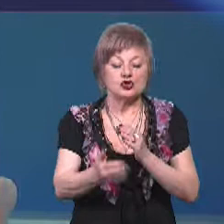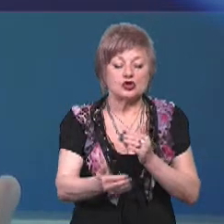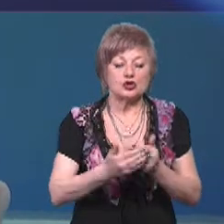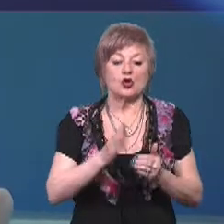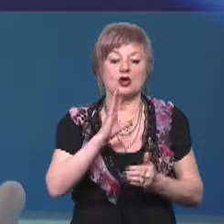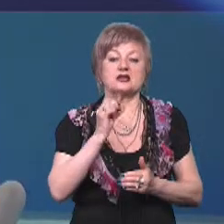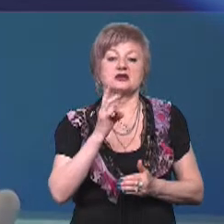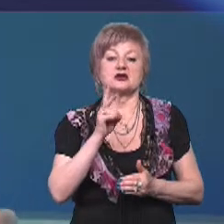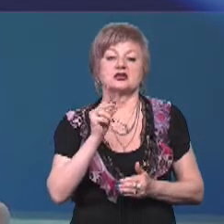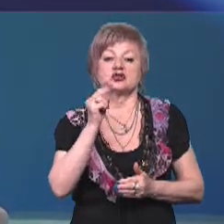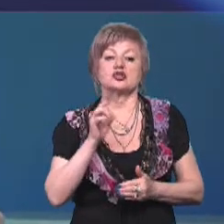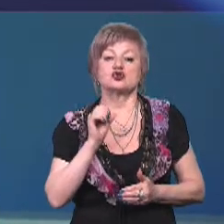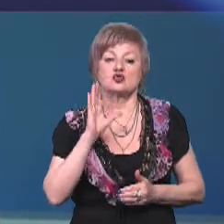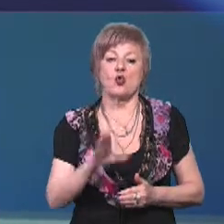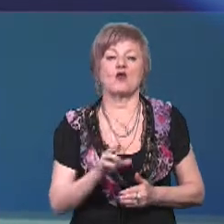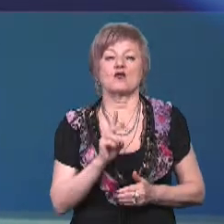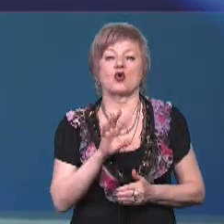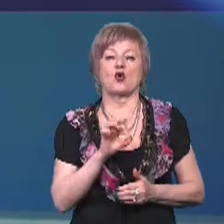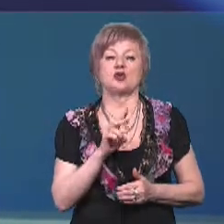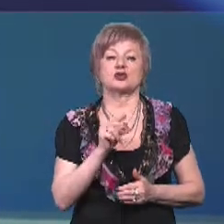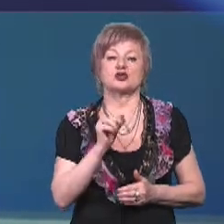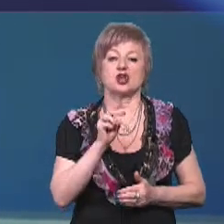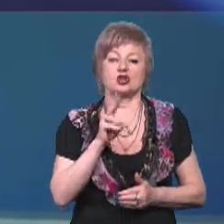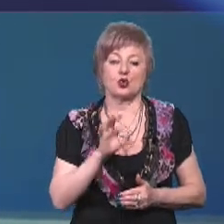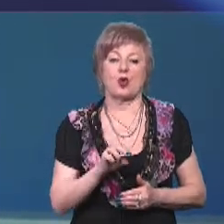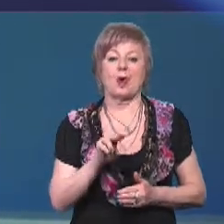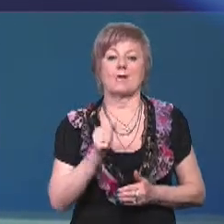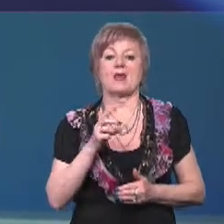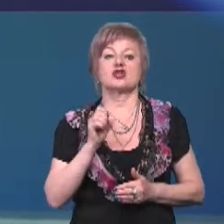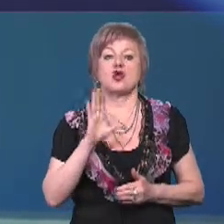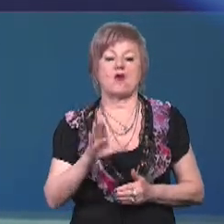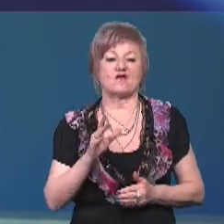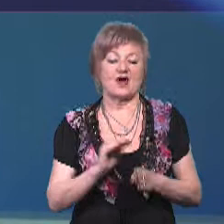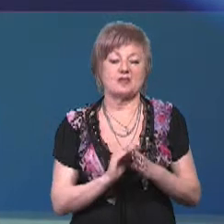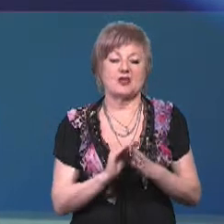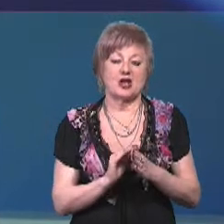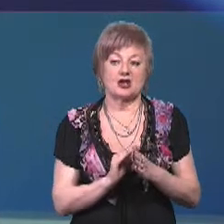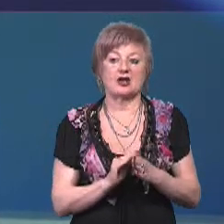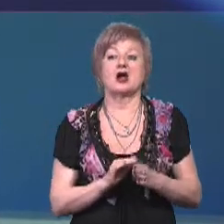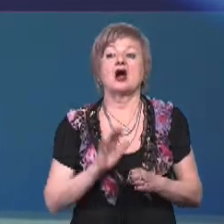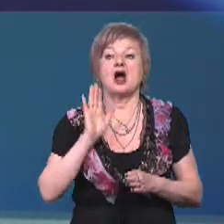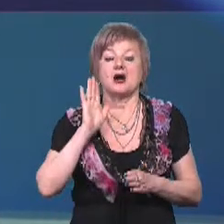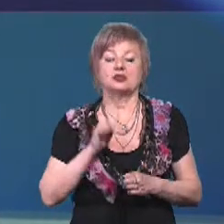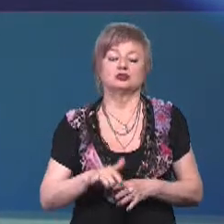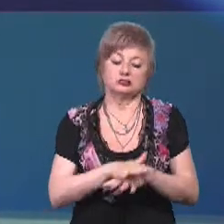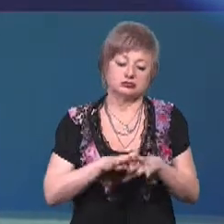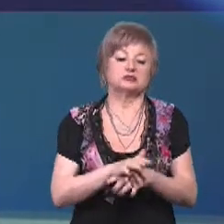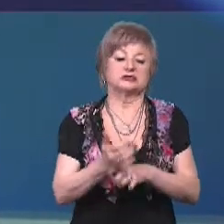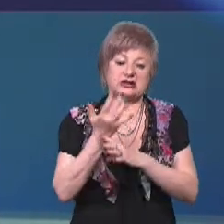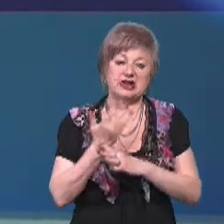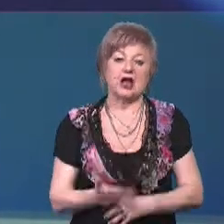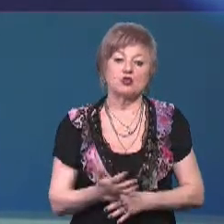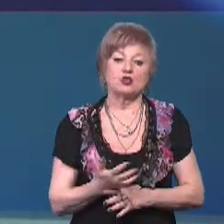Сінцова, Кольченка, Панова, тому що всі їх прізвища на слуху, і мирова спільнота вимагає